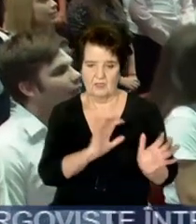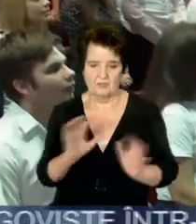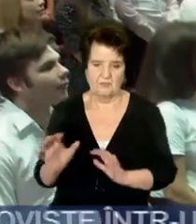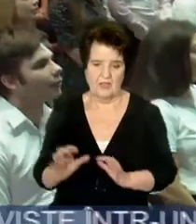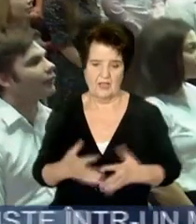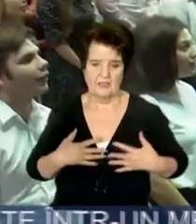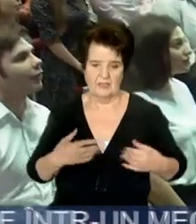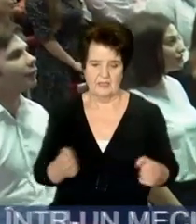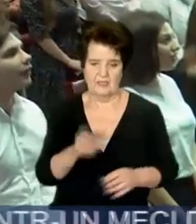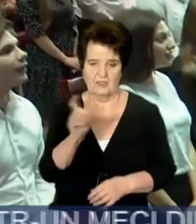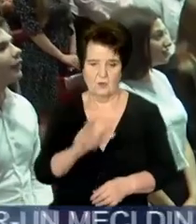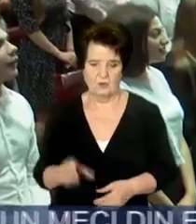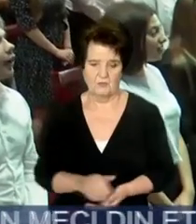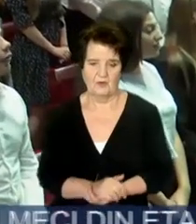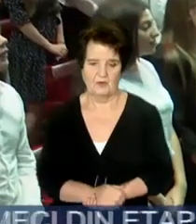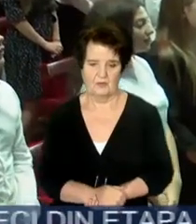omului.